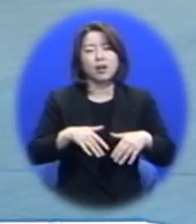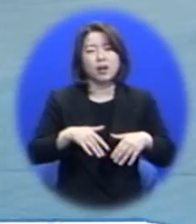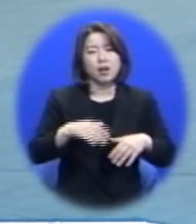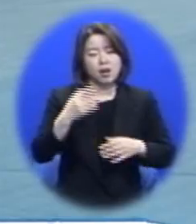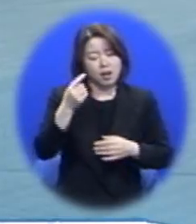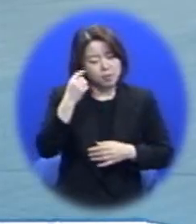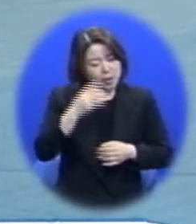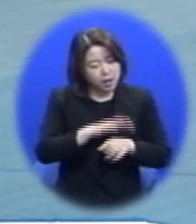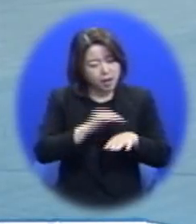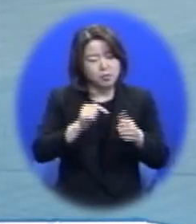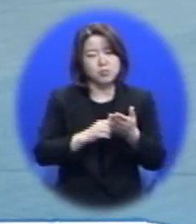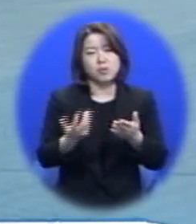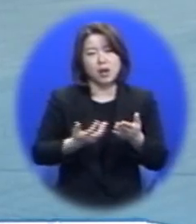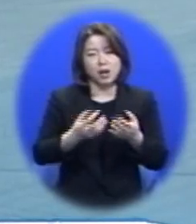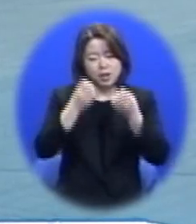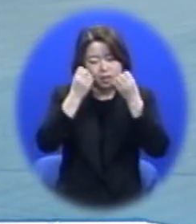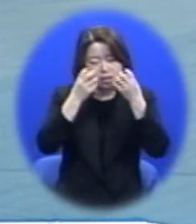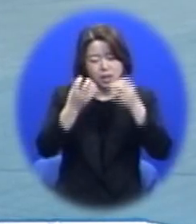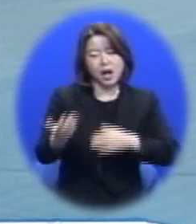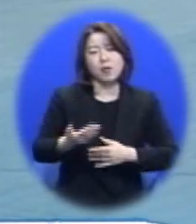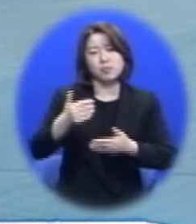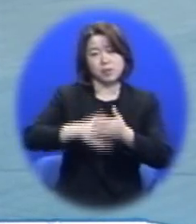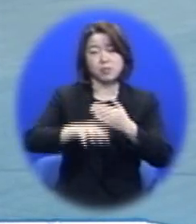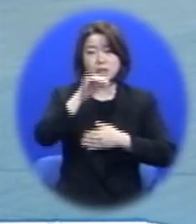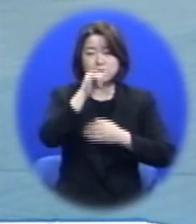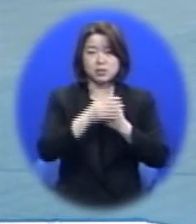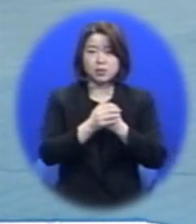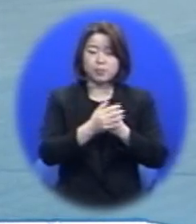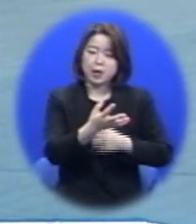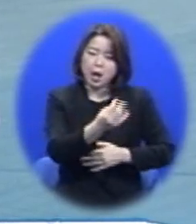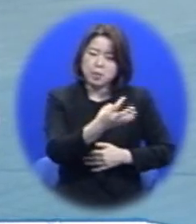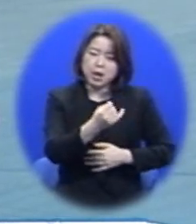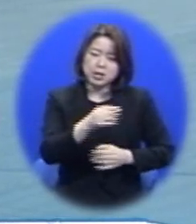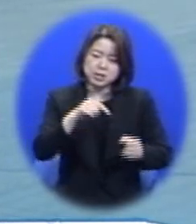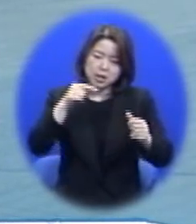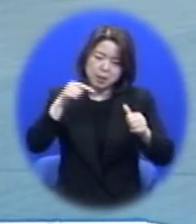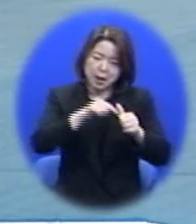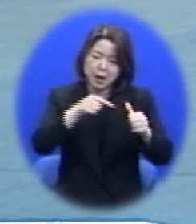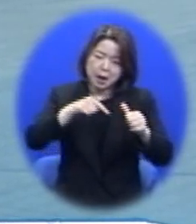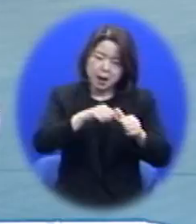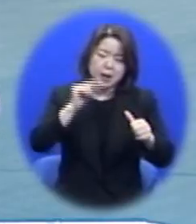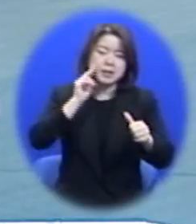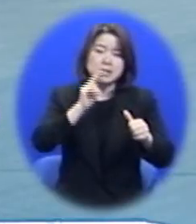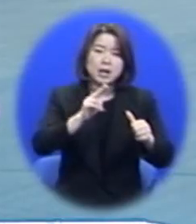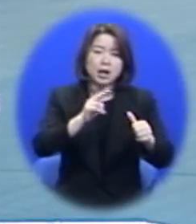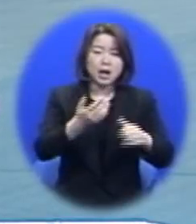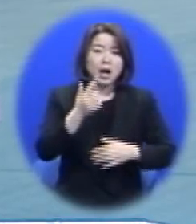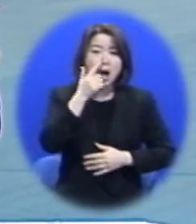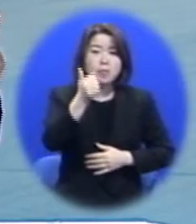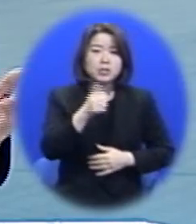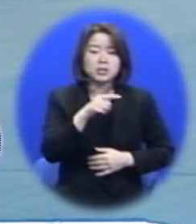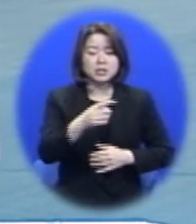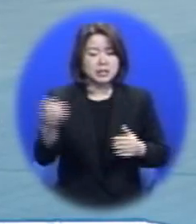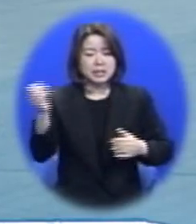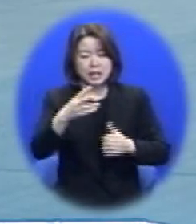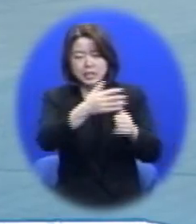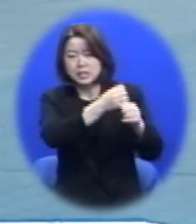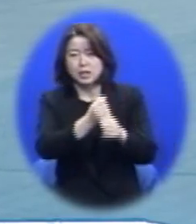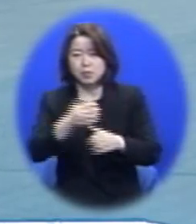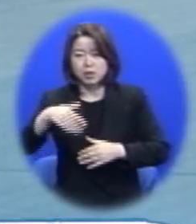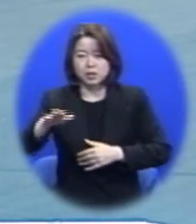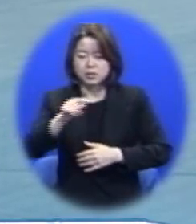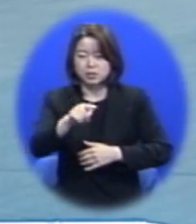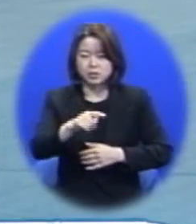남아 있습니다. 이미 몇 차례 모진 고문을 당하셨던 아버지로서는 다시 잡혀가서 그 무서운 육체적인